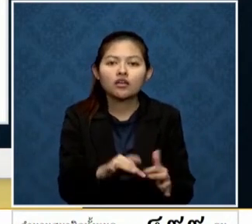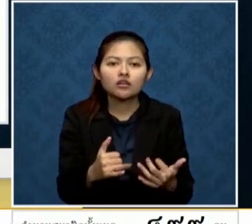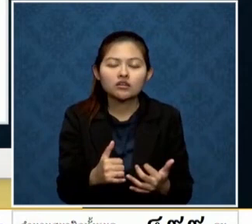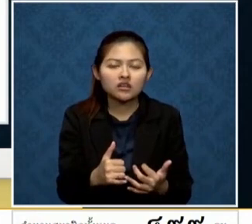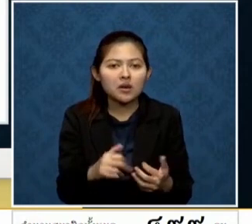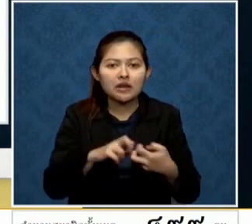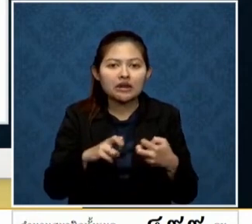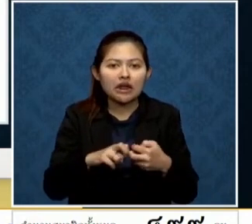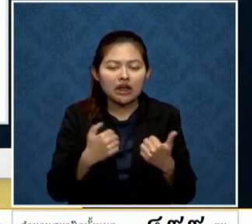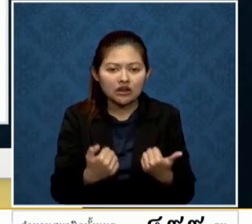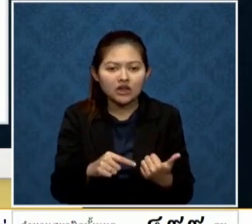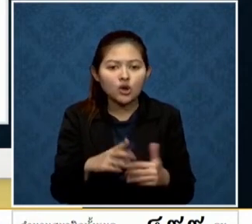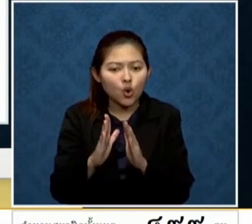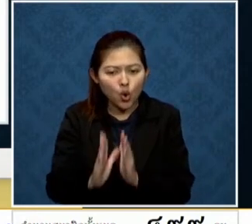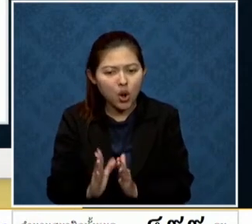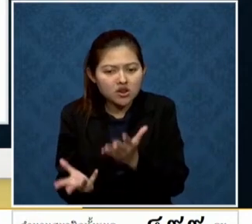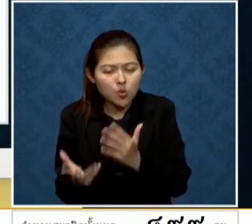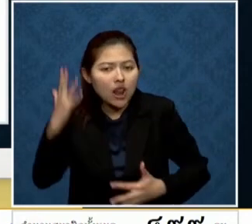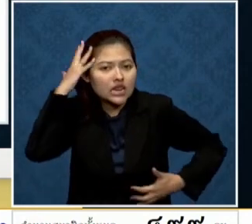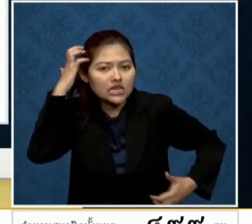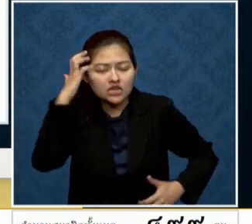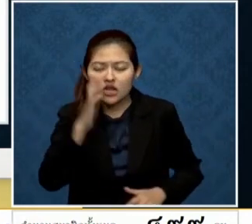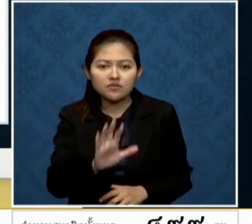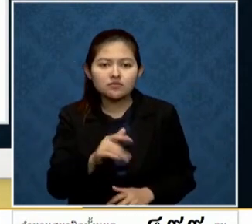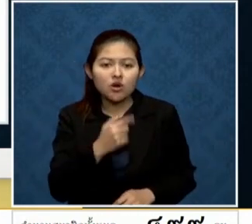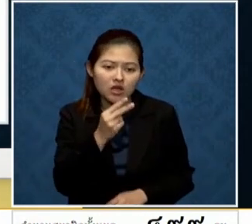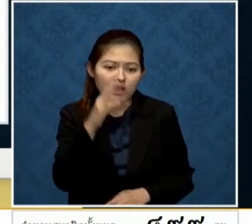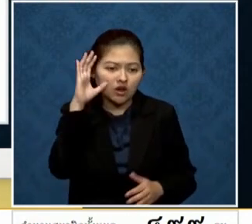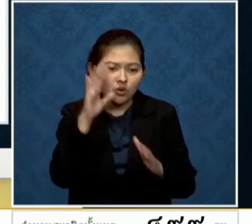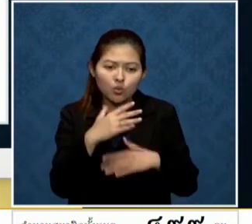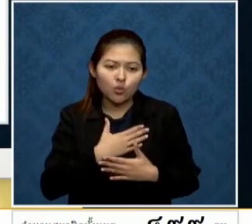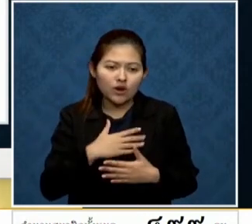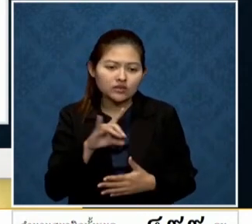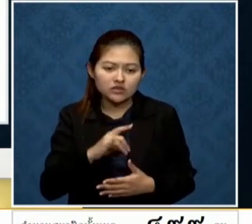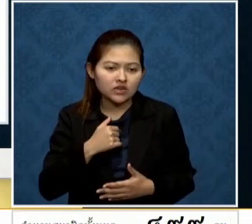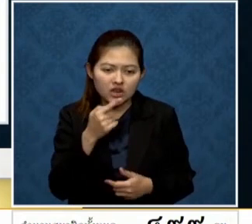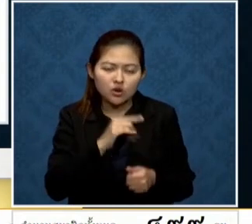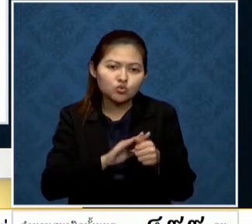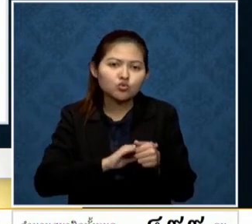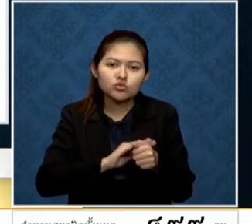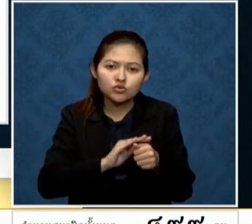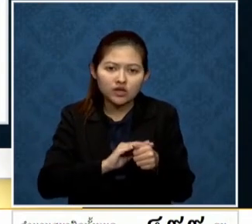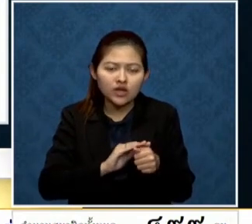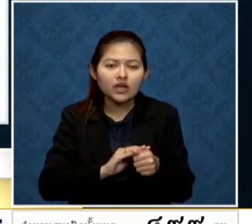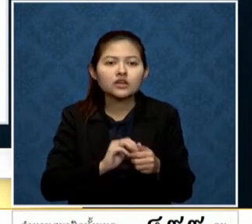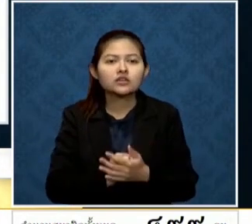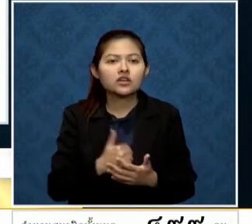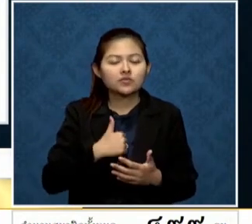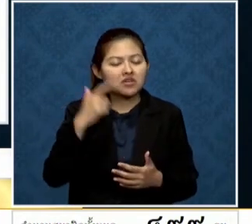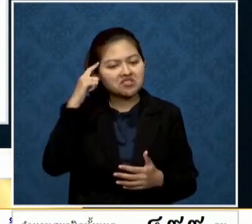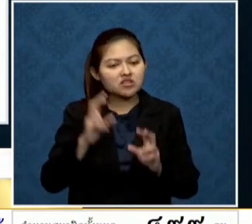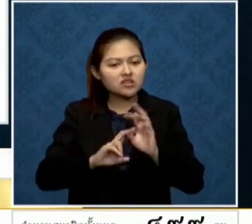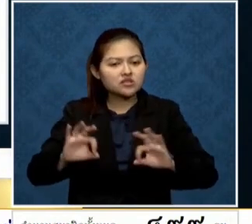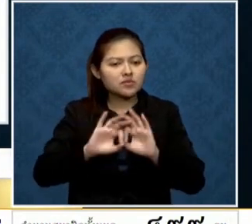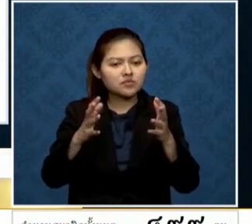ขึ้นค่ะไม่ว่าจะเป็นคนหรือลิงก็ตามนะคะภาพนี้คงบาดใจสำหรับคนรักสัตว์นะคะมันไม่ควรจะเกิดขึ้นเราไม่ควรจะคิดว่าเป็นเรื่องเล็กๆอีก